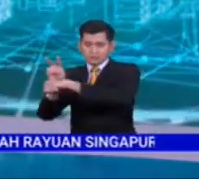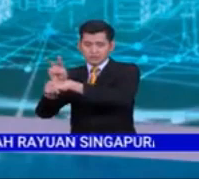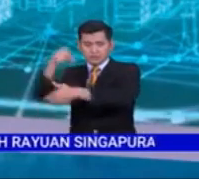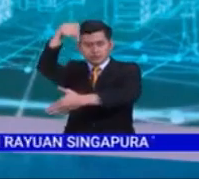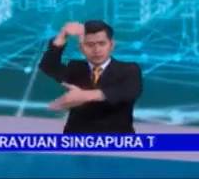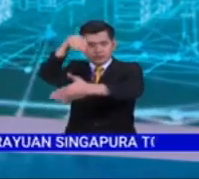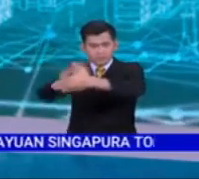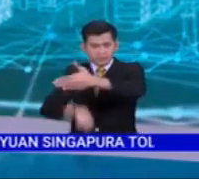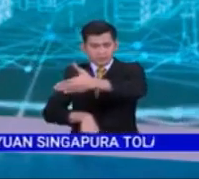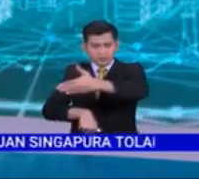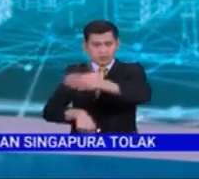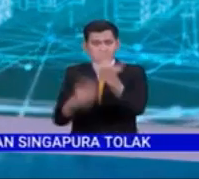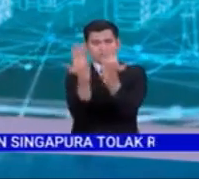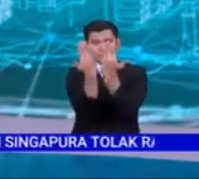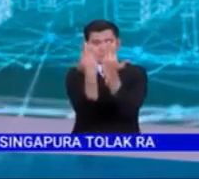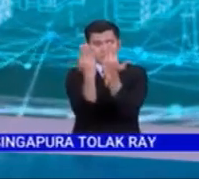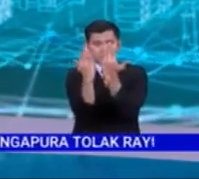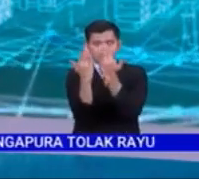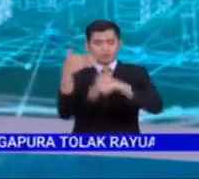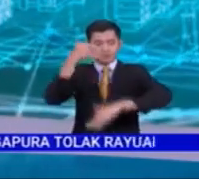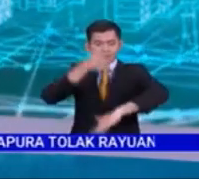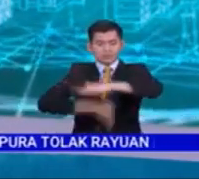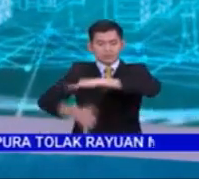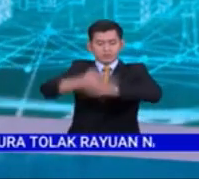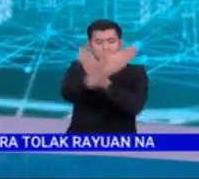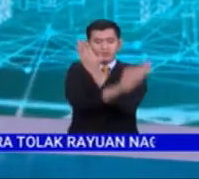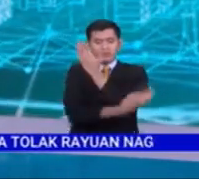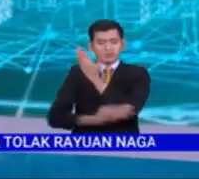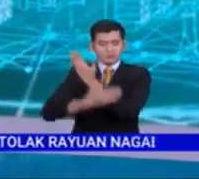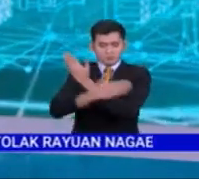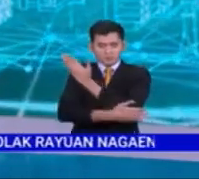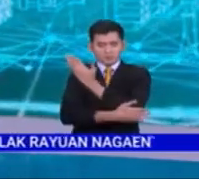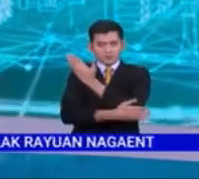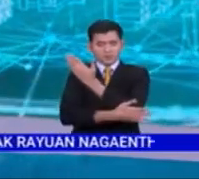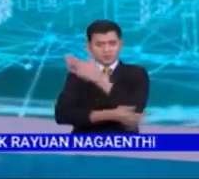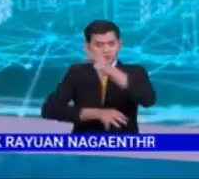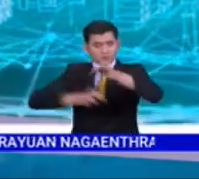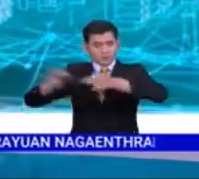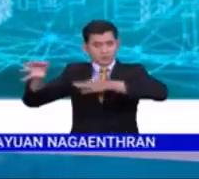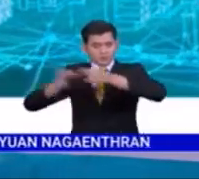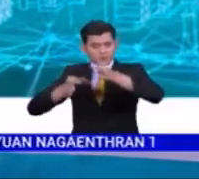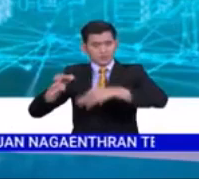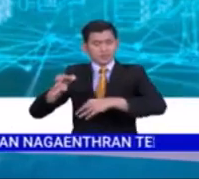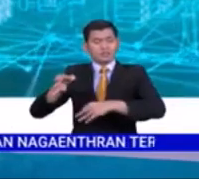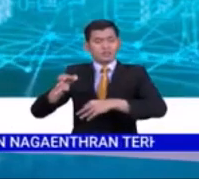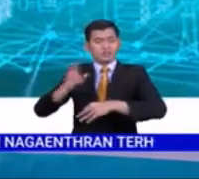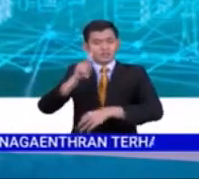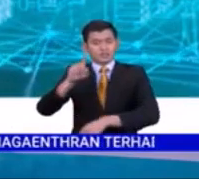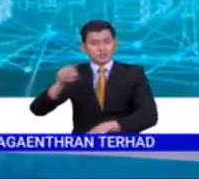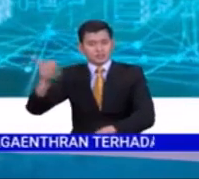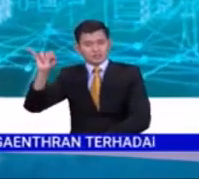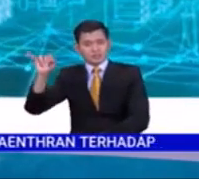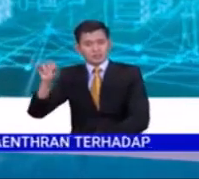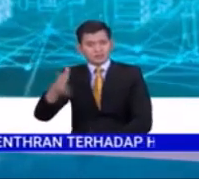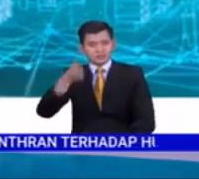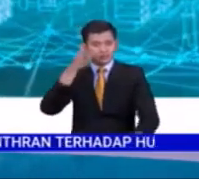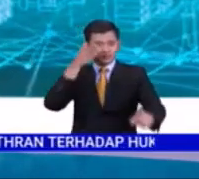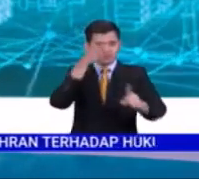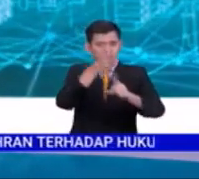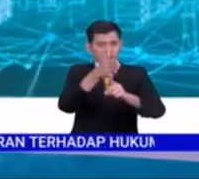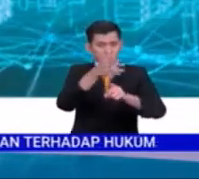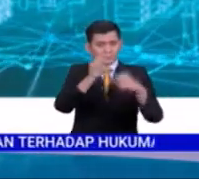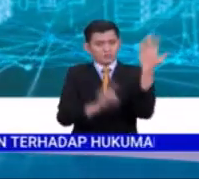pintu masuk negara. Jelas Ketua Polis Negara Tan Sri Akril Sani Abdullah Sani, tumpuan diberikan kepada kawasan utara